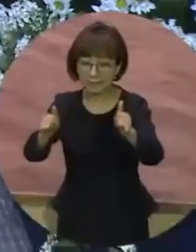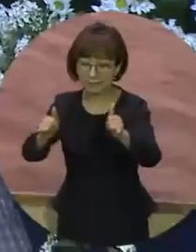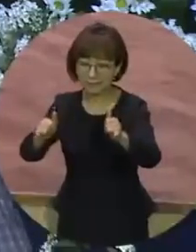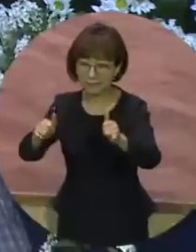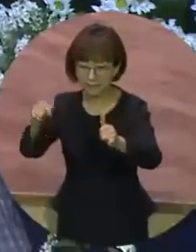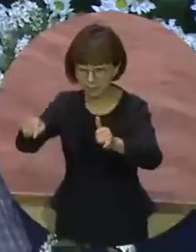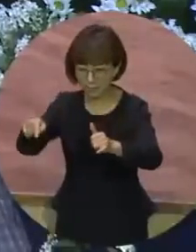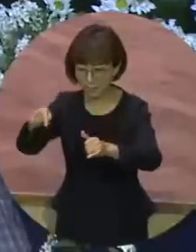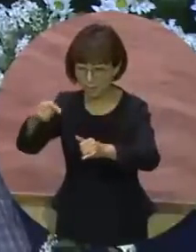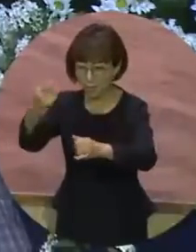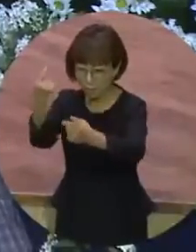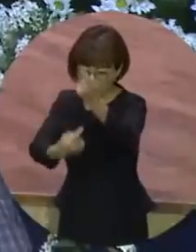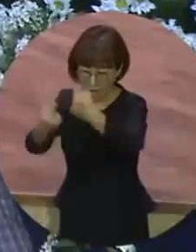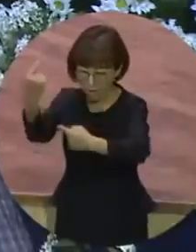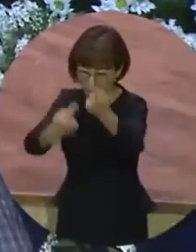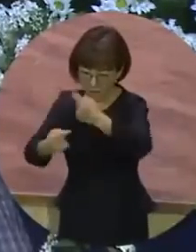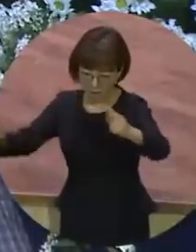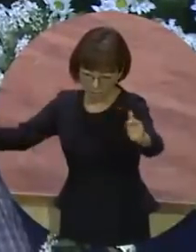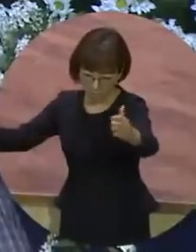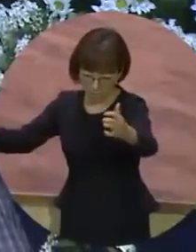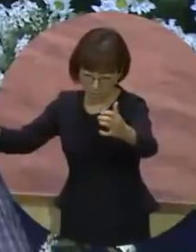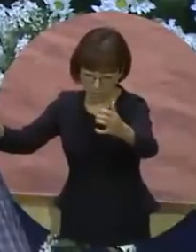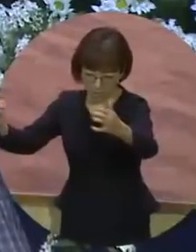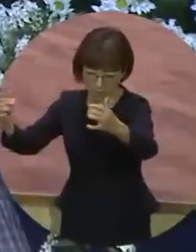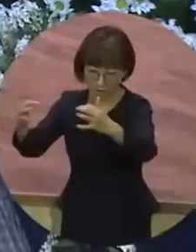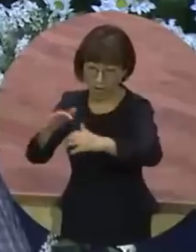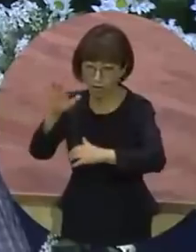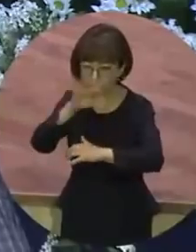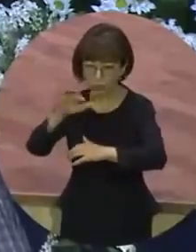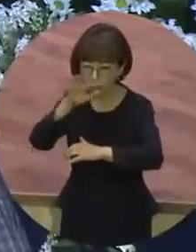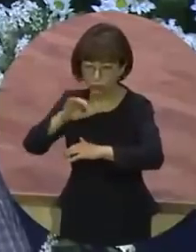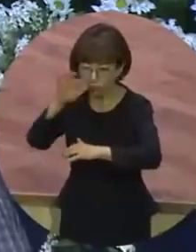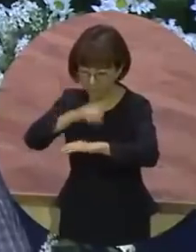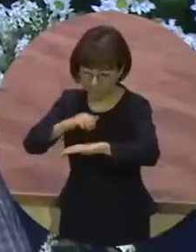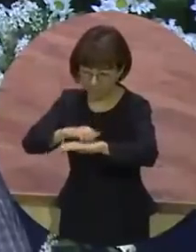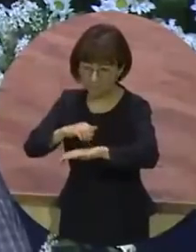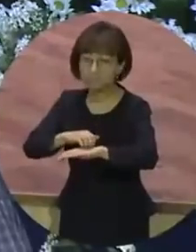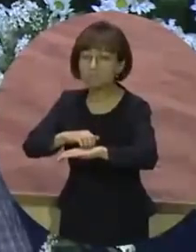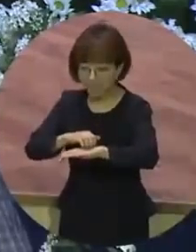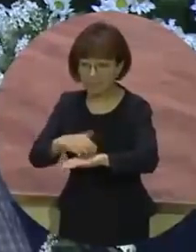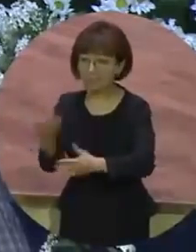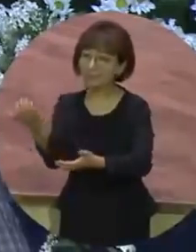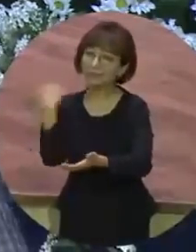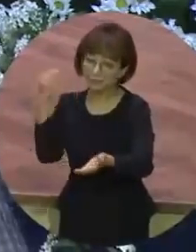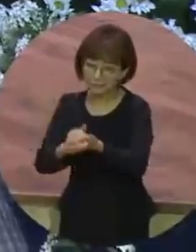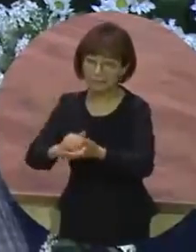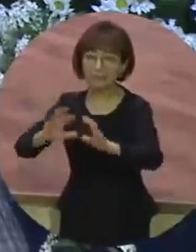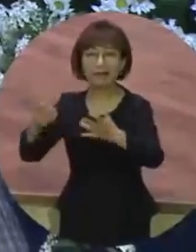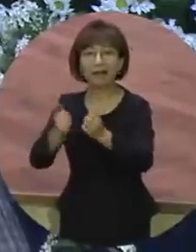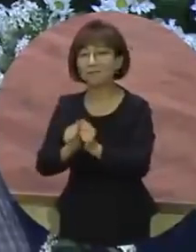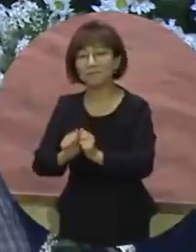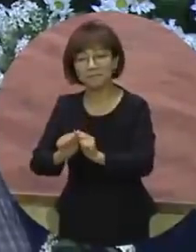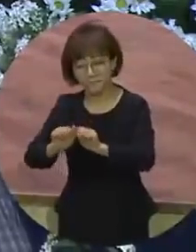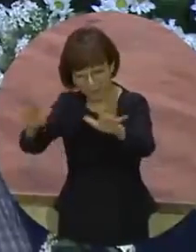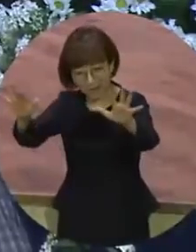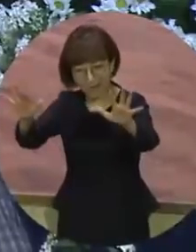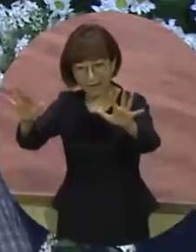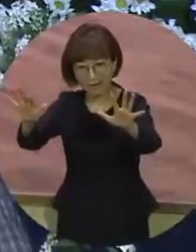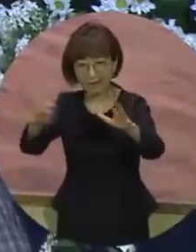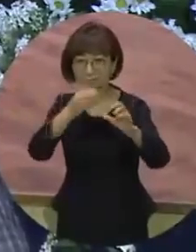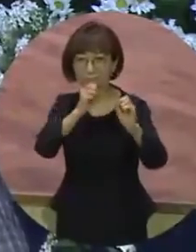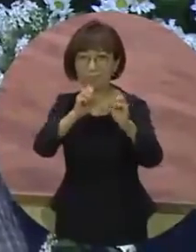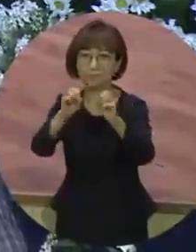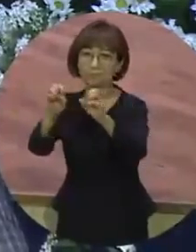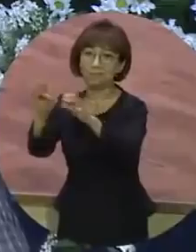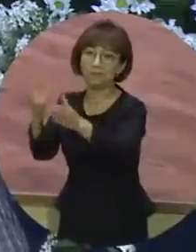살릴 다 돌아갈 때까지 훈련받아서 다 돌아가서 그 나라에 다 실제적인 다 목회자로서 전도자로서 그렇게 살아갈